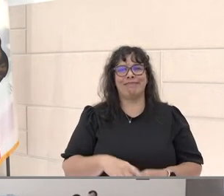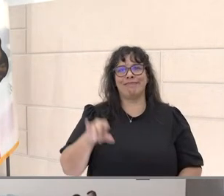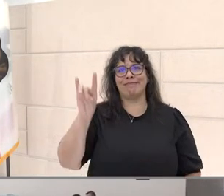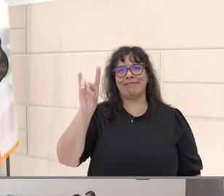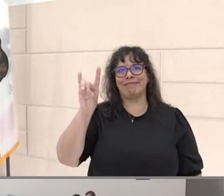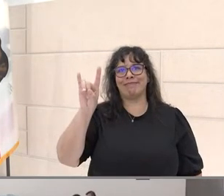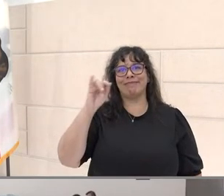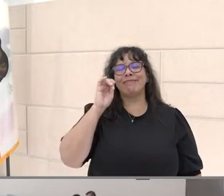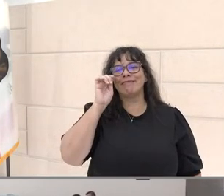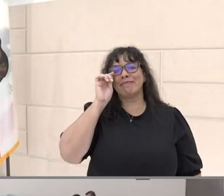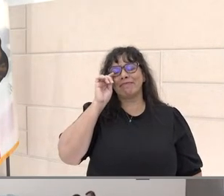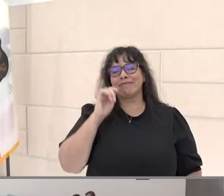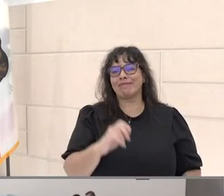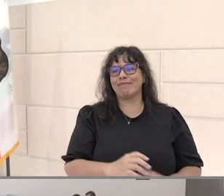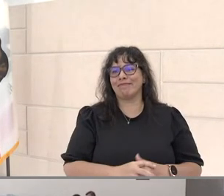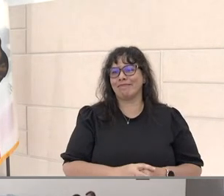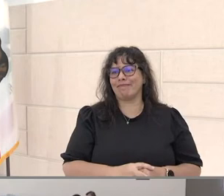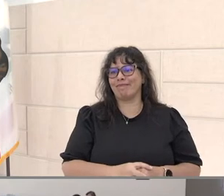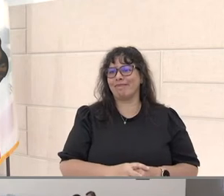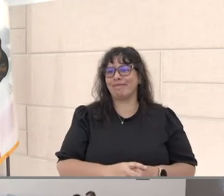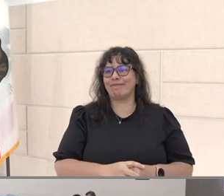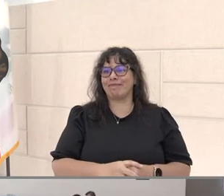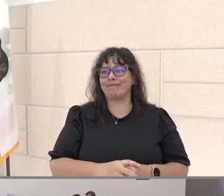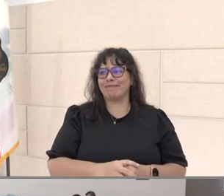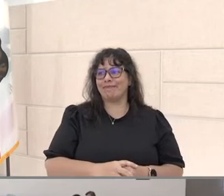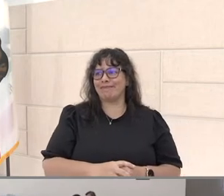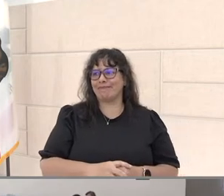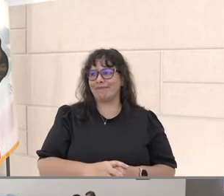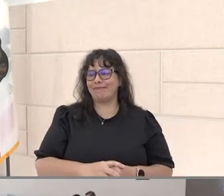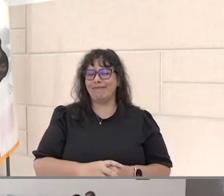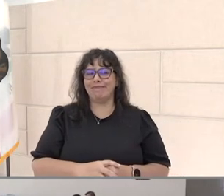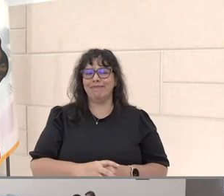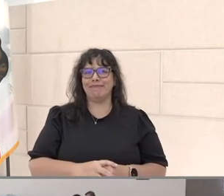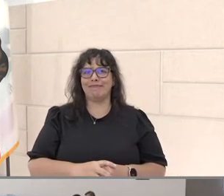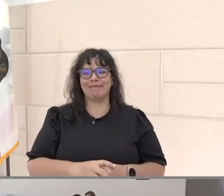ำรูล Go Jack Rabbits